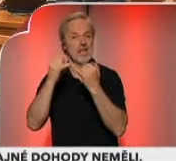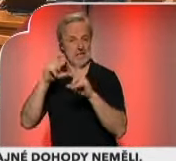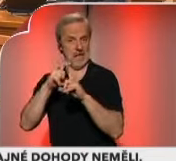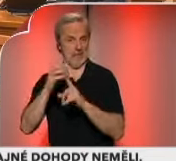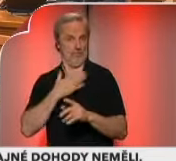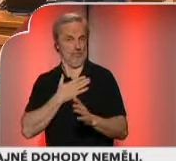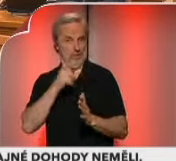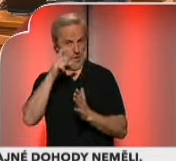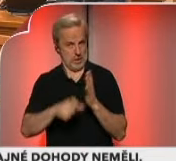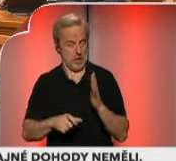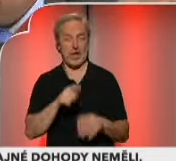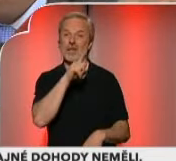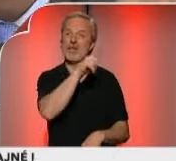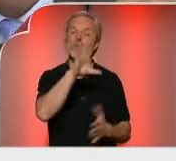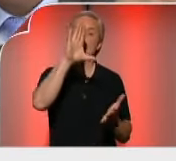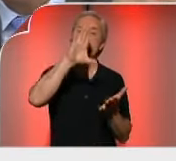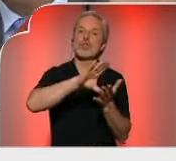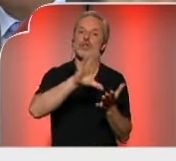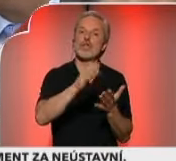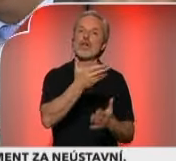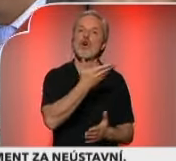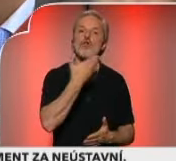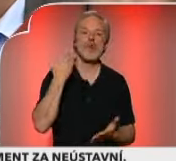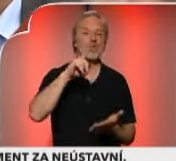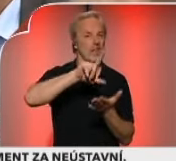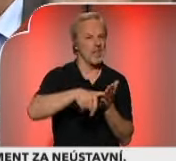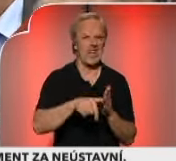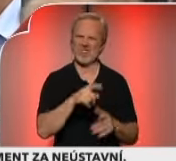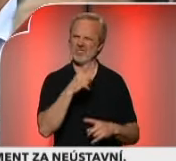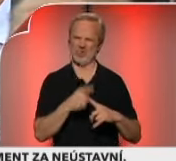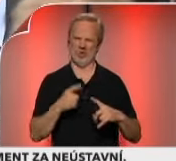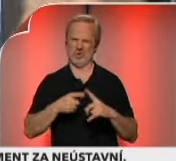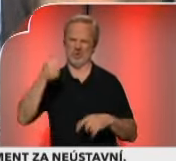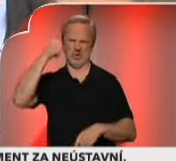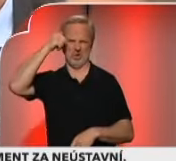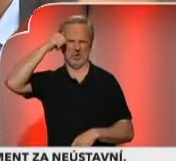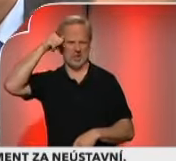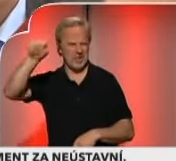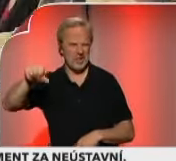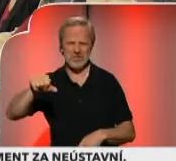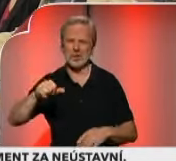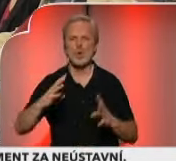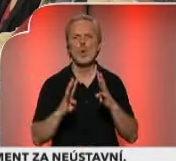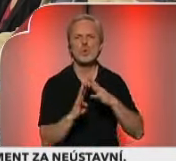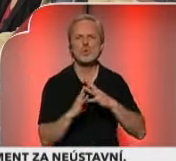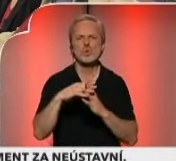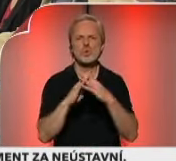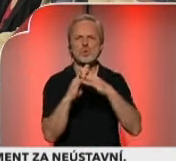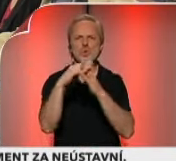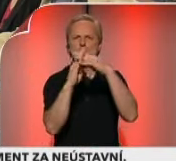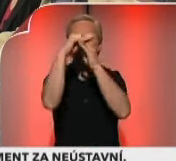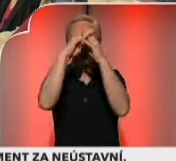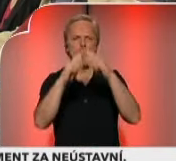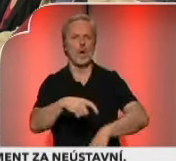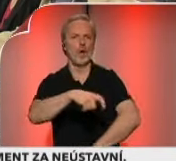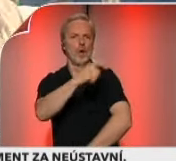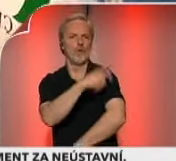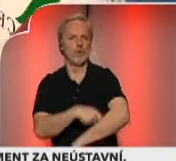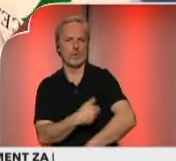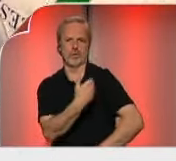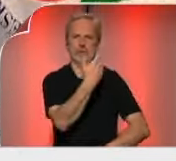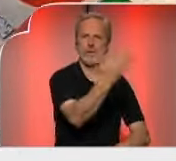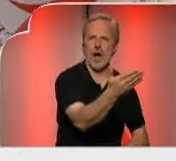znamenala průnik různých podivných lidí do struktur sociální demokracie do funkcí